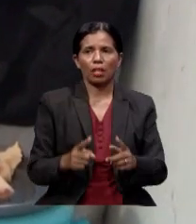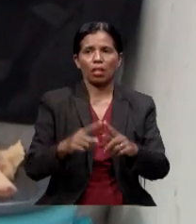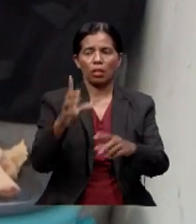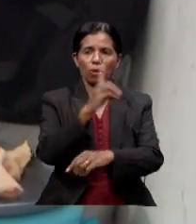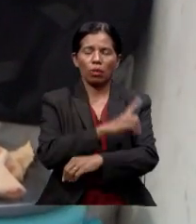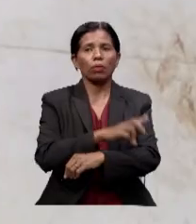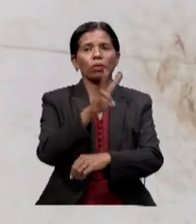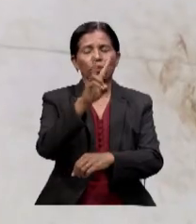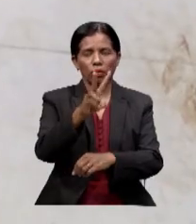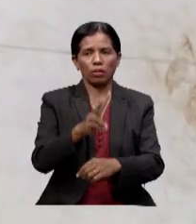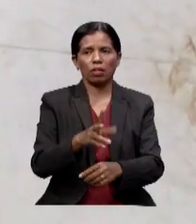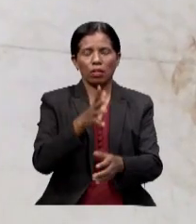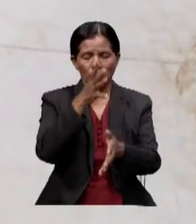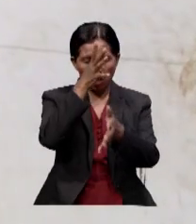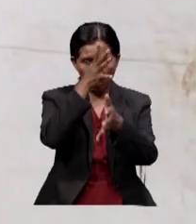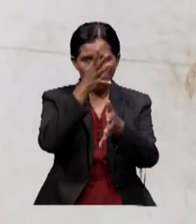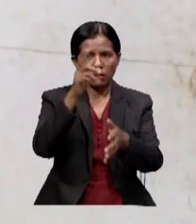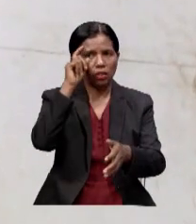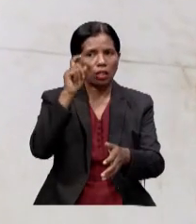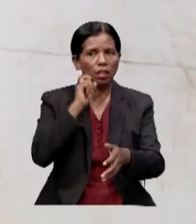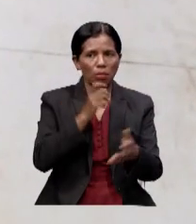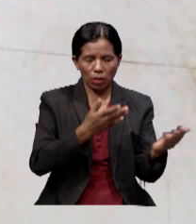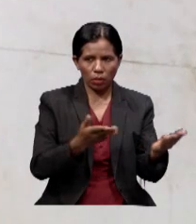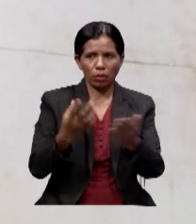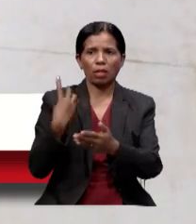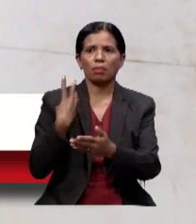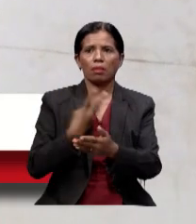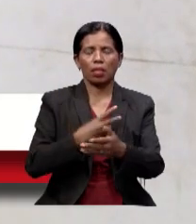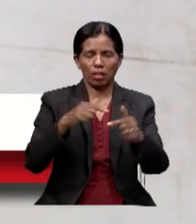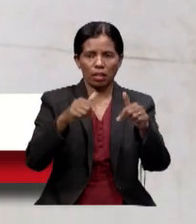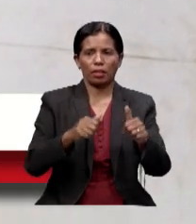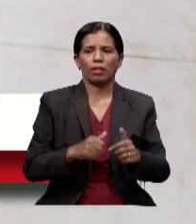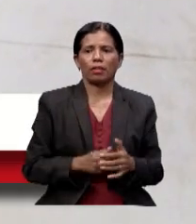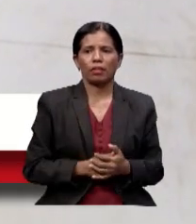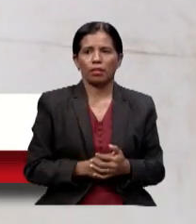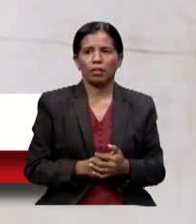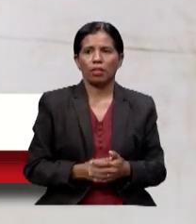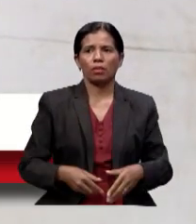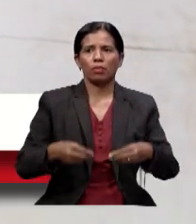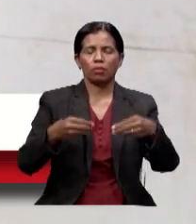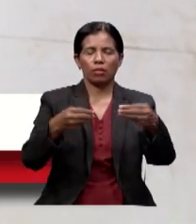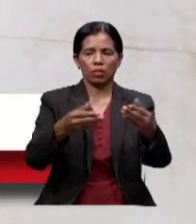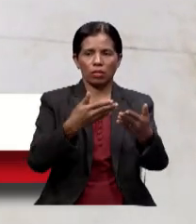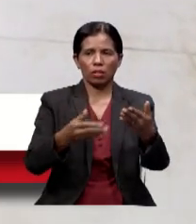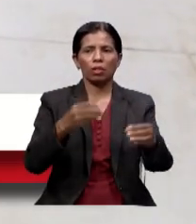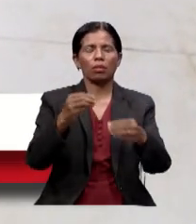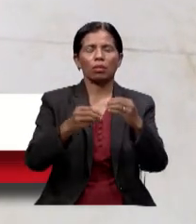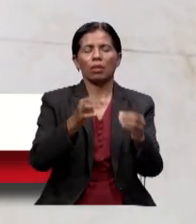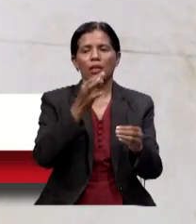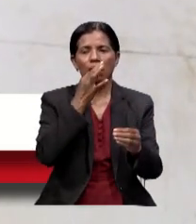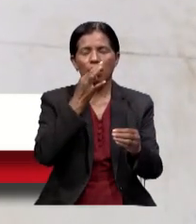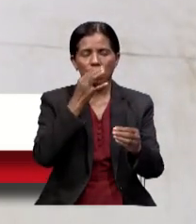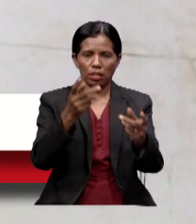lo sabe abonana mak gure ami mai hene ento wajah lorong hira kami niya makare ami, asabe ofresi sasa konoba aiha serne, fati